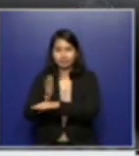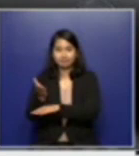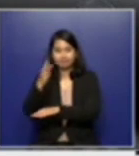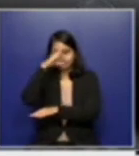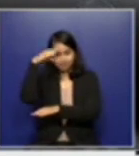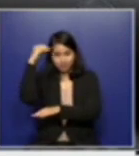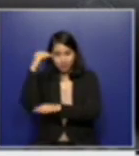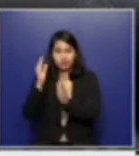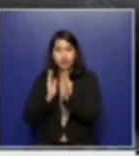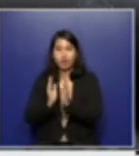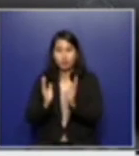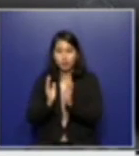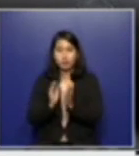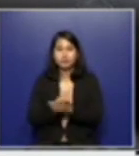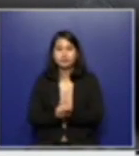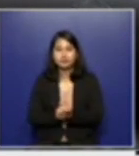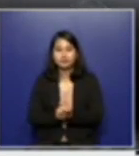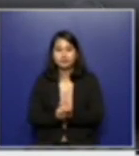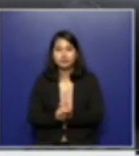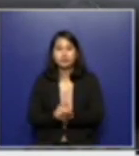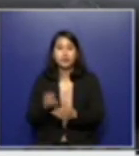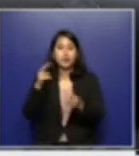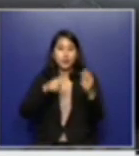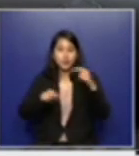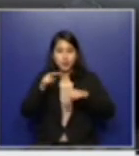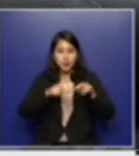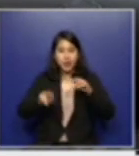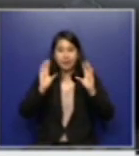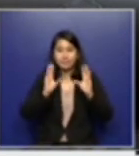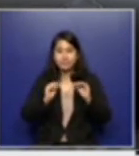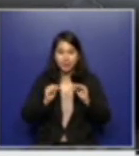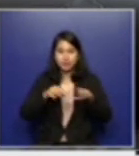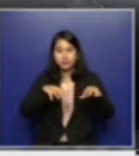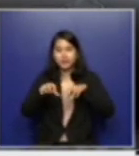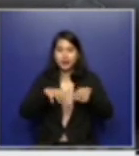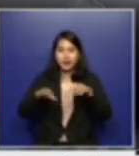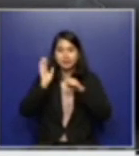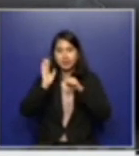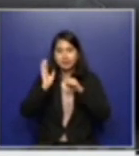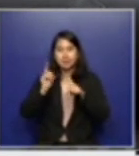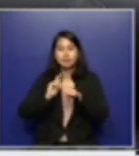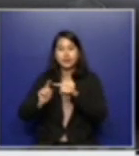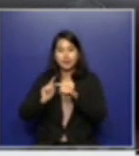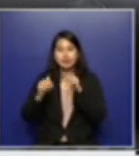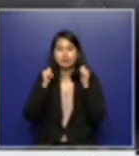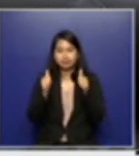วนหลีกภัยที่กรุณาดูแลควบคุมการอภิปรายอย่างดีเยี่ยมครับขอบคุณครับ